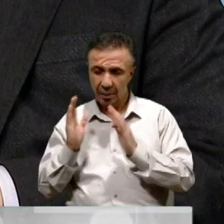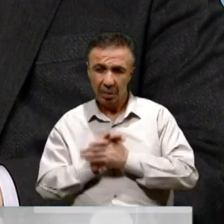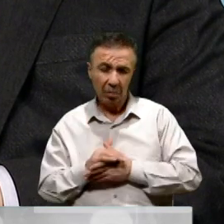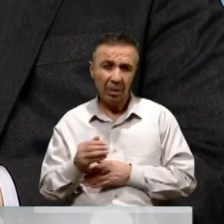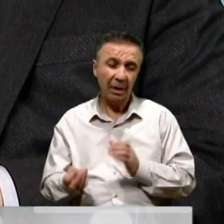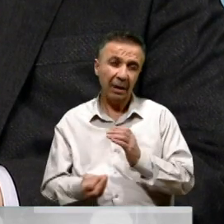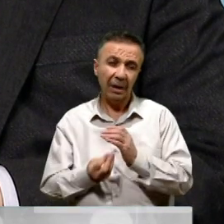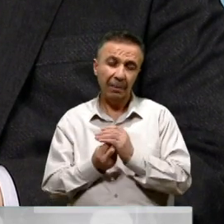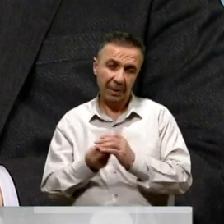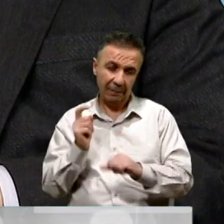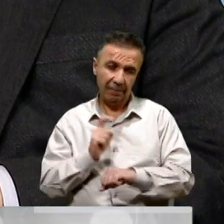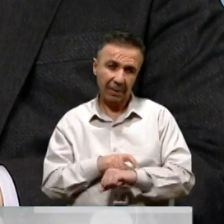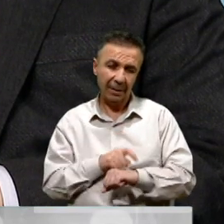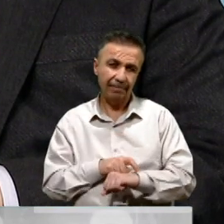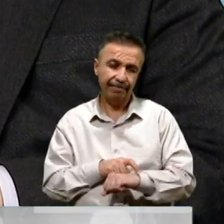imsak vaktinin